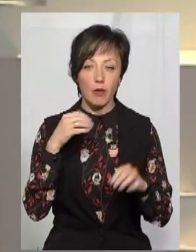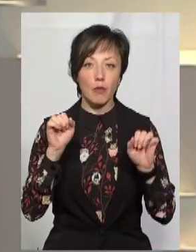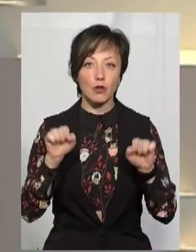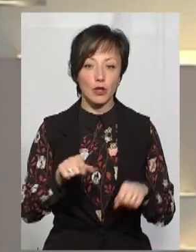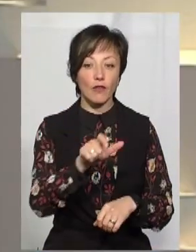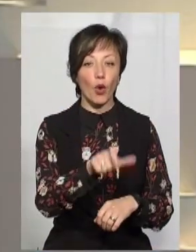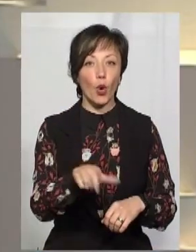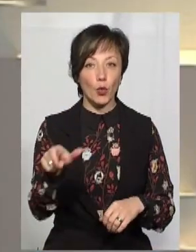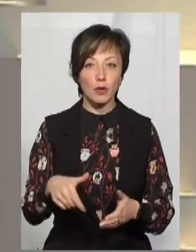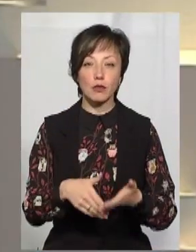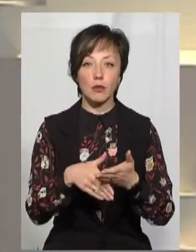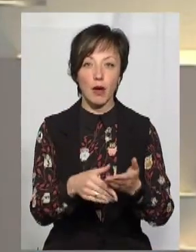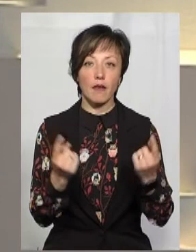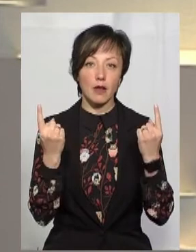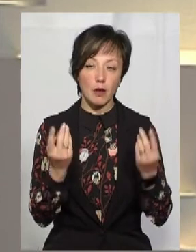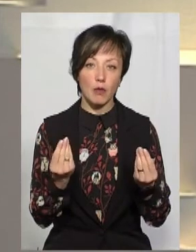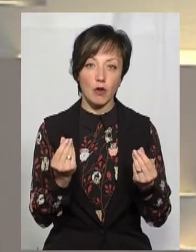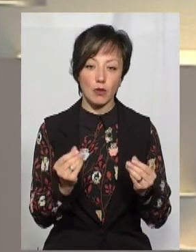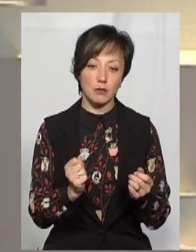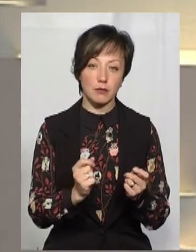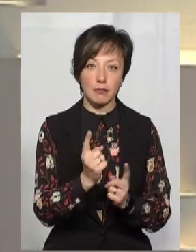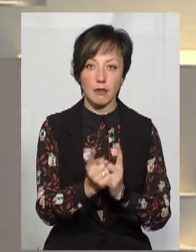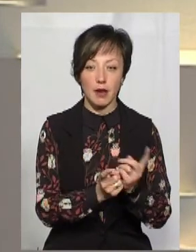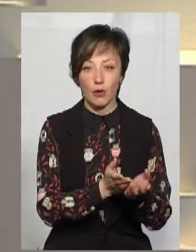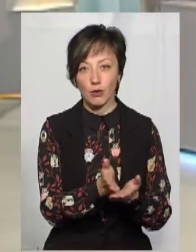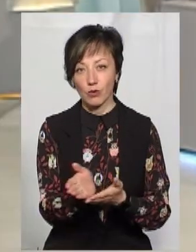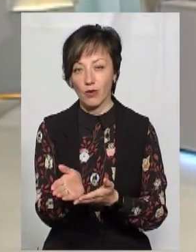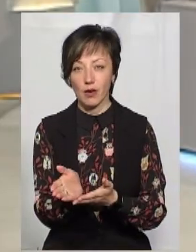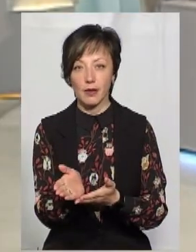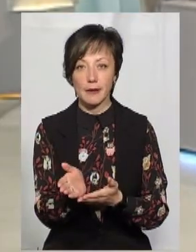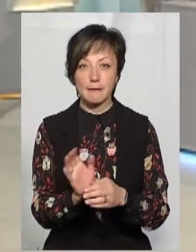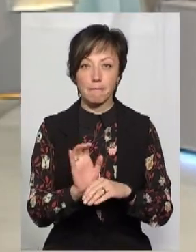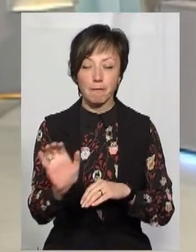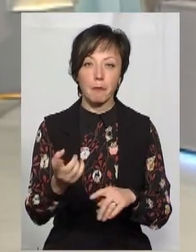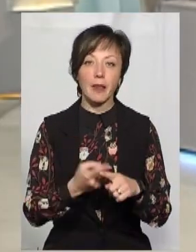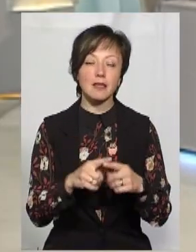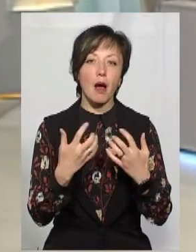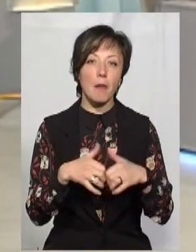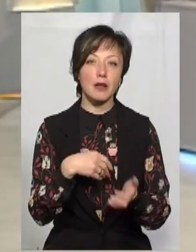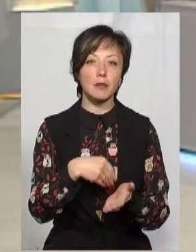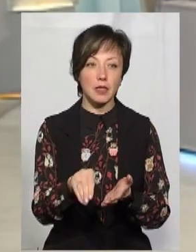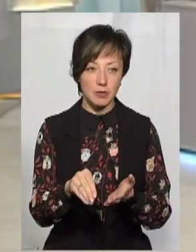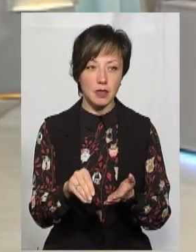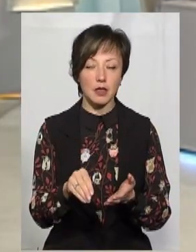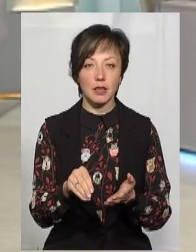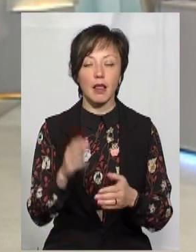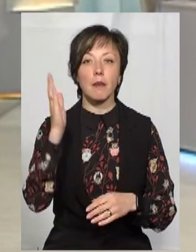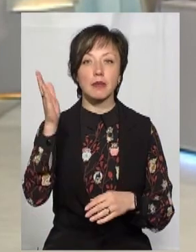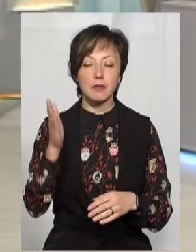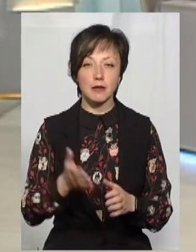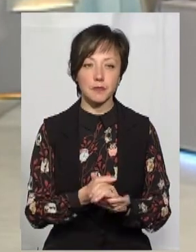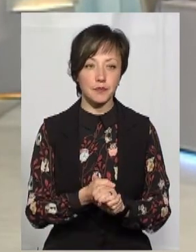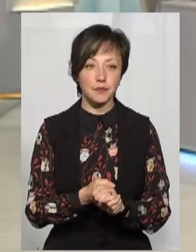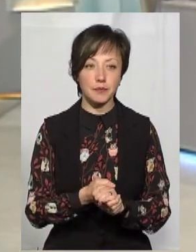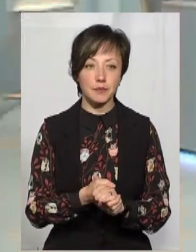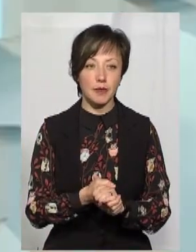ті люди, які допомагають великими коштами, могли б якось переорієнтувати, так? Ну, ці апарати вже придбані, фактично, ми їх чекаємо. Ще придбані, я маю на увазі на перспективу.